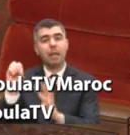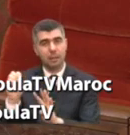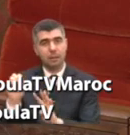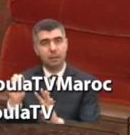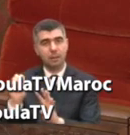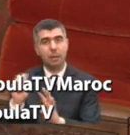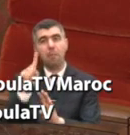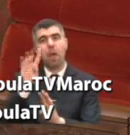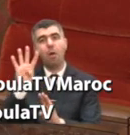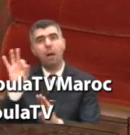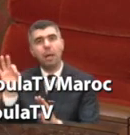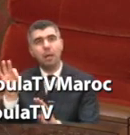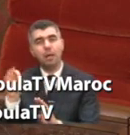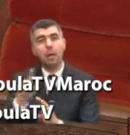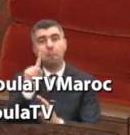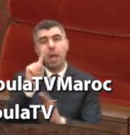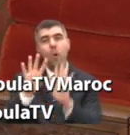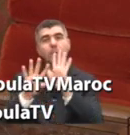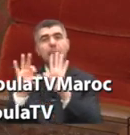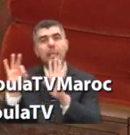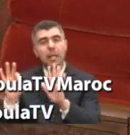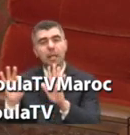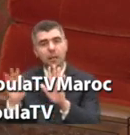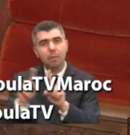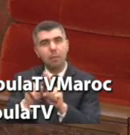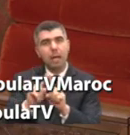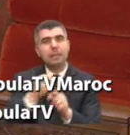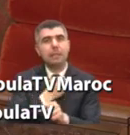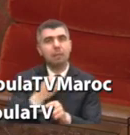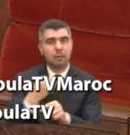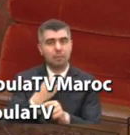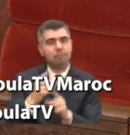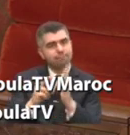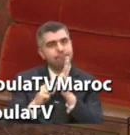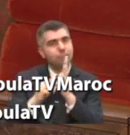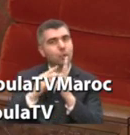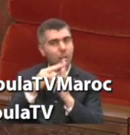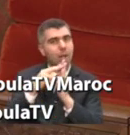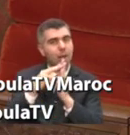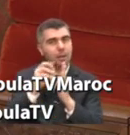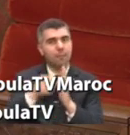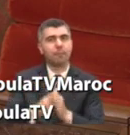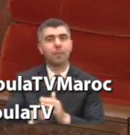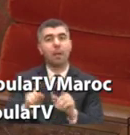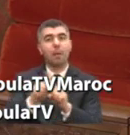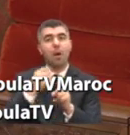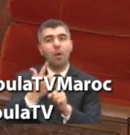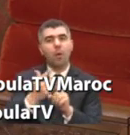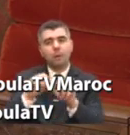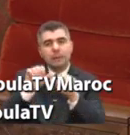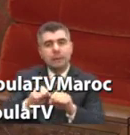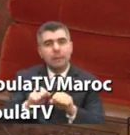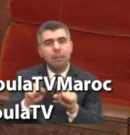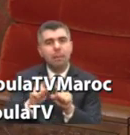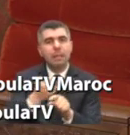قبل منها 140، دابا 190، أكثر من 190. وهذا الشيء رحنا غاديين فيه. كذلك الإقامة تكلمت عليها، وصلنا ل